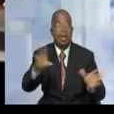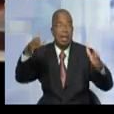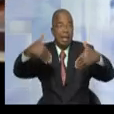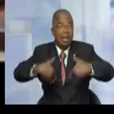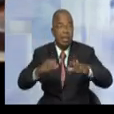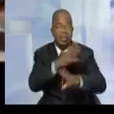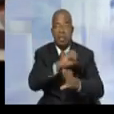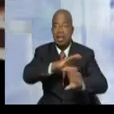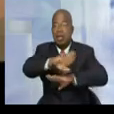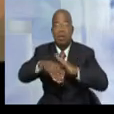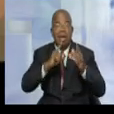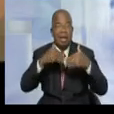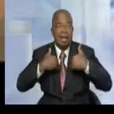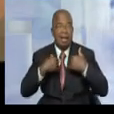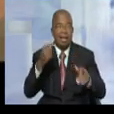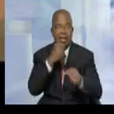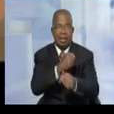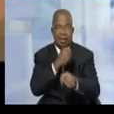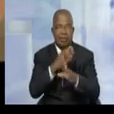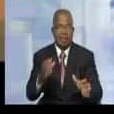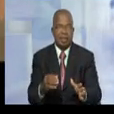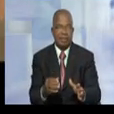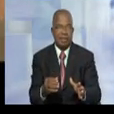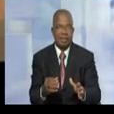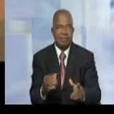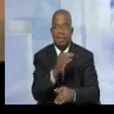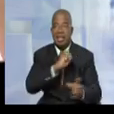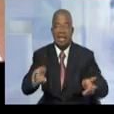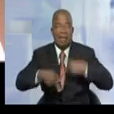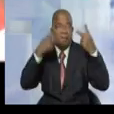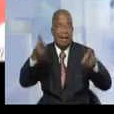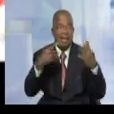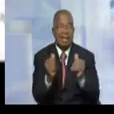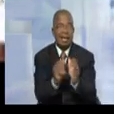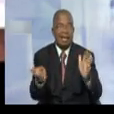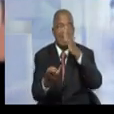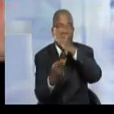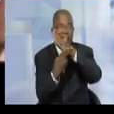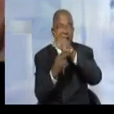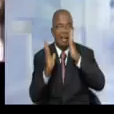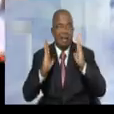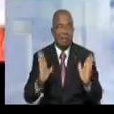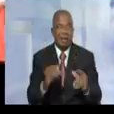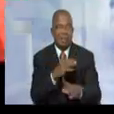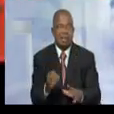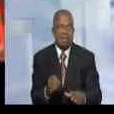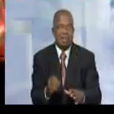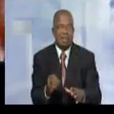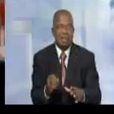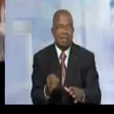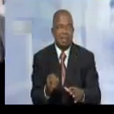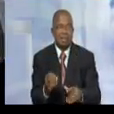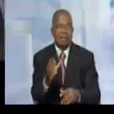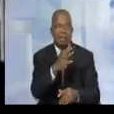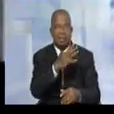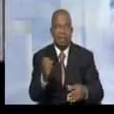connaissent un certain dynamisme. La banque Atijari Wafa Bank, premier groupe bancaire et financier du Maghreb, s'est effectivement implantée en